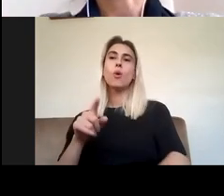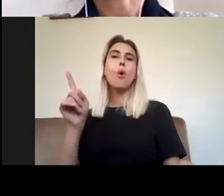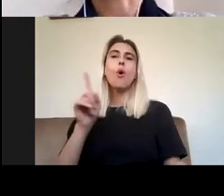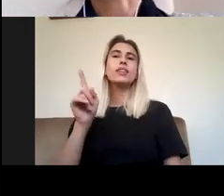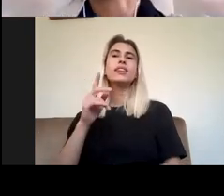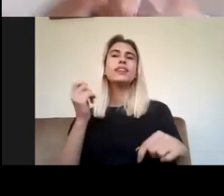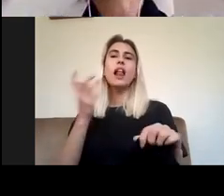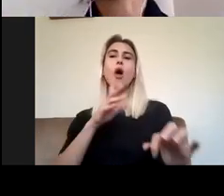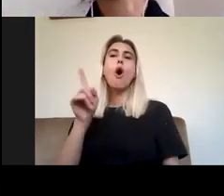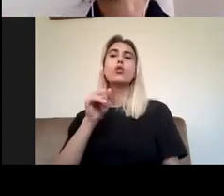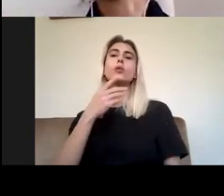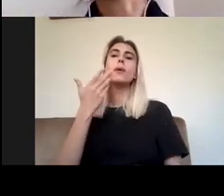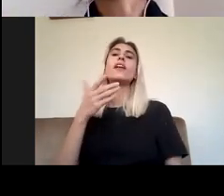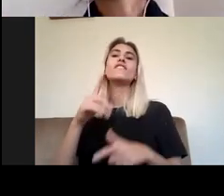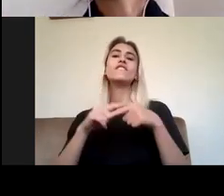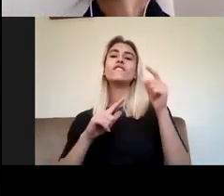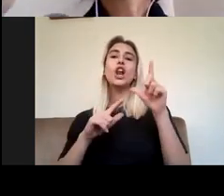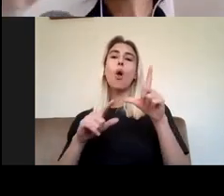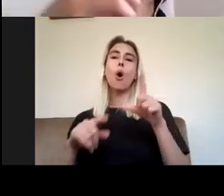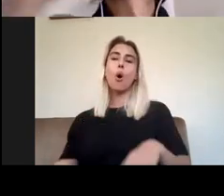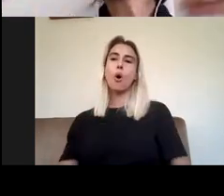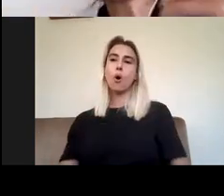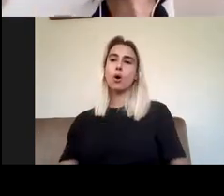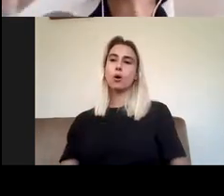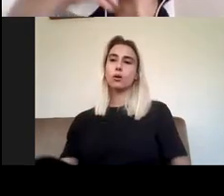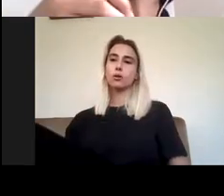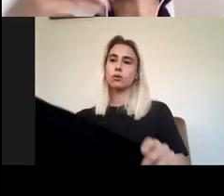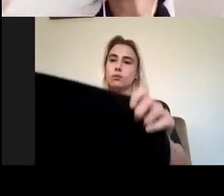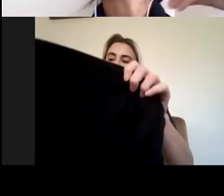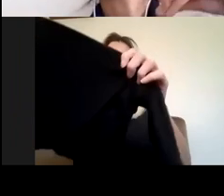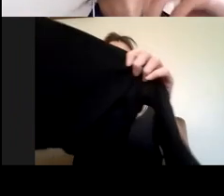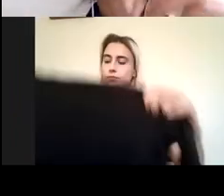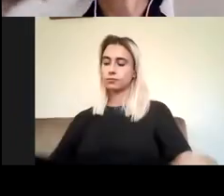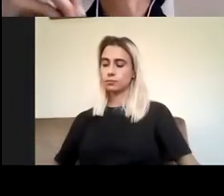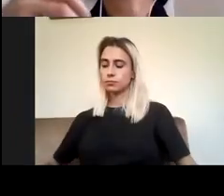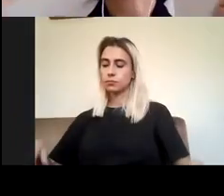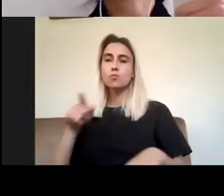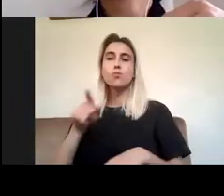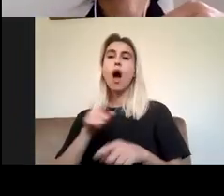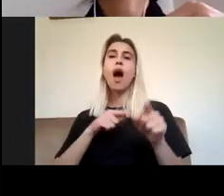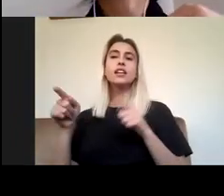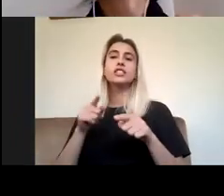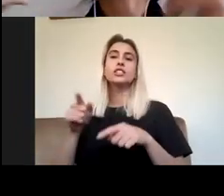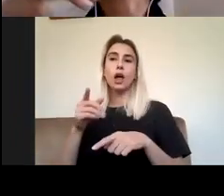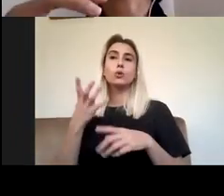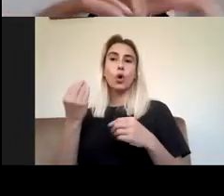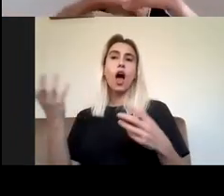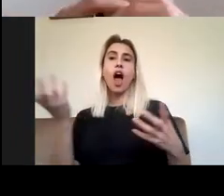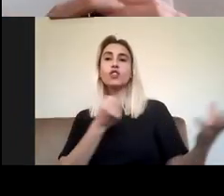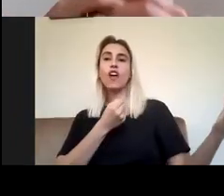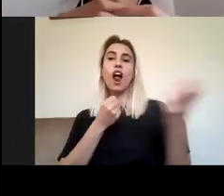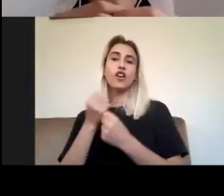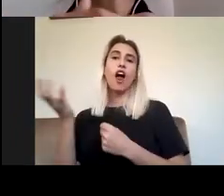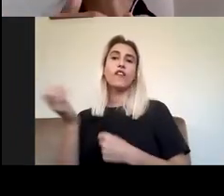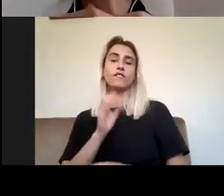otobüsten bahsetmiyoruz filo sayıları olarak. Bu sefer bunlar arasında sürekli bir şey alışverişi var. Dönüş alışverişi.